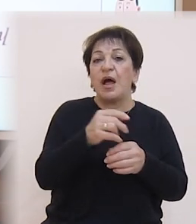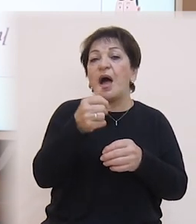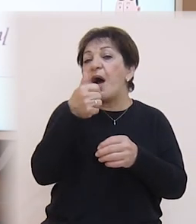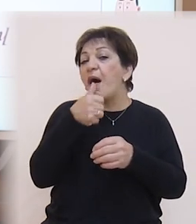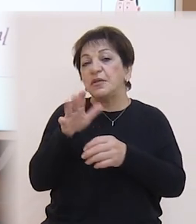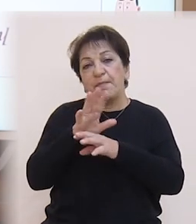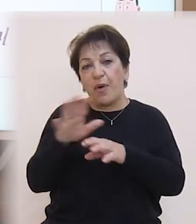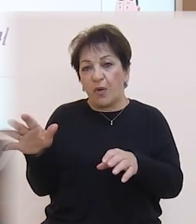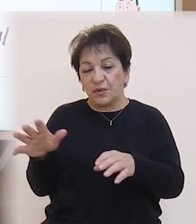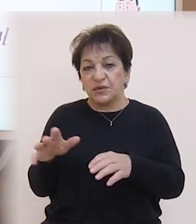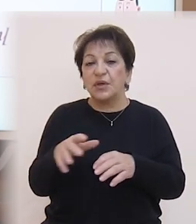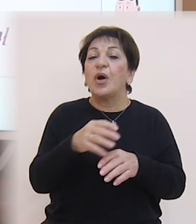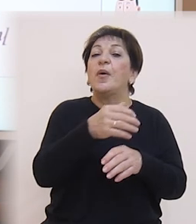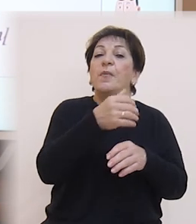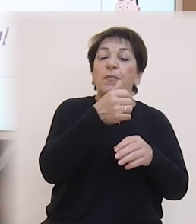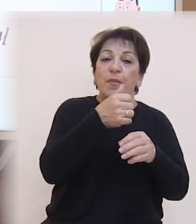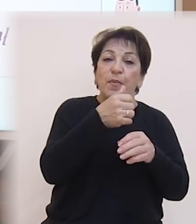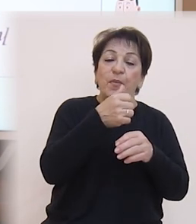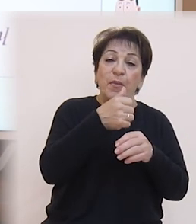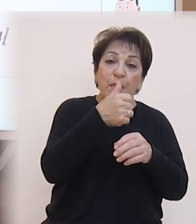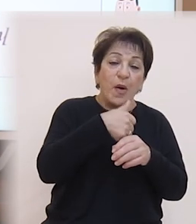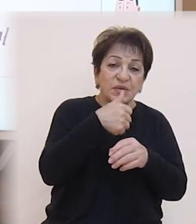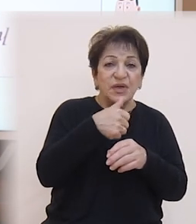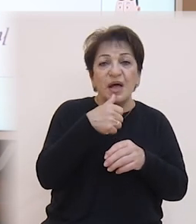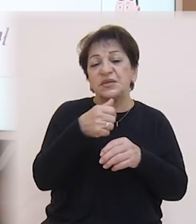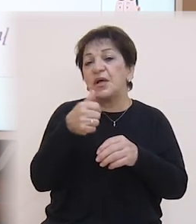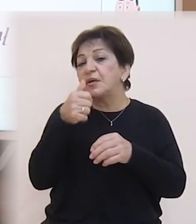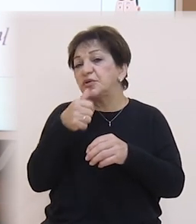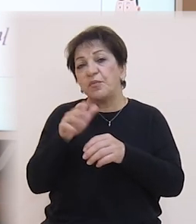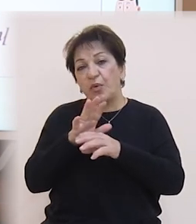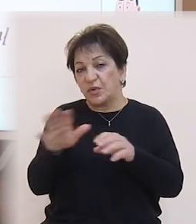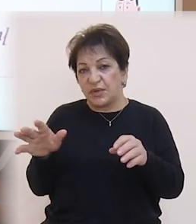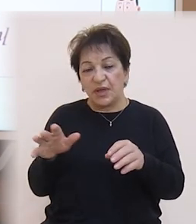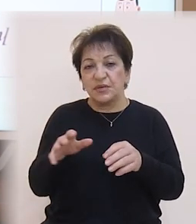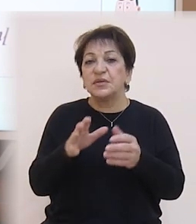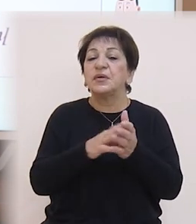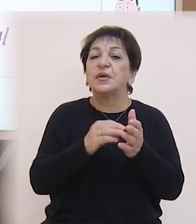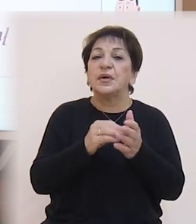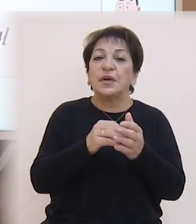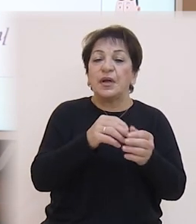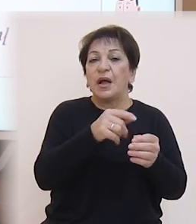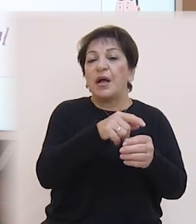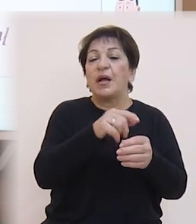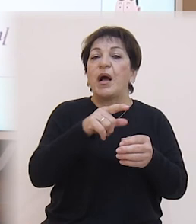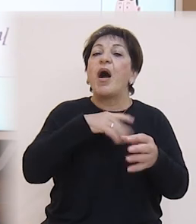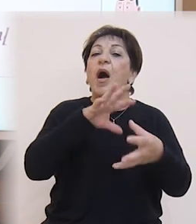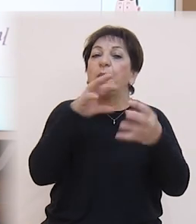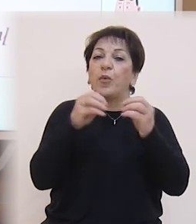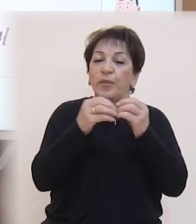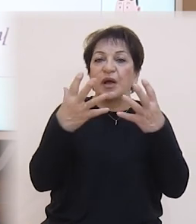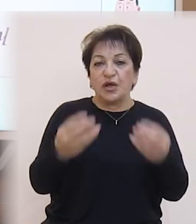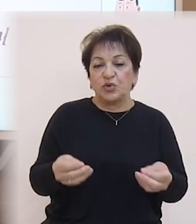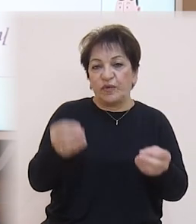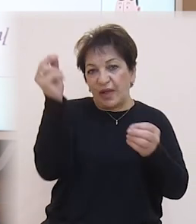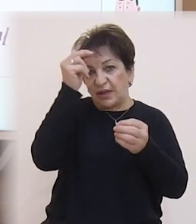է։ Այստեղ իրար հականիշ են փորձված եւ անփորձ բառերը։ Այսպիսով, սիրելի աշակերտներ,